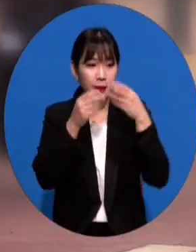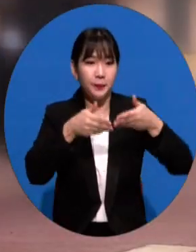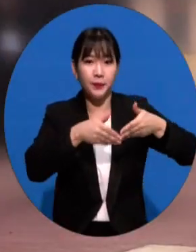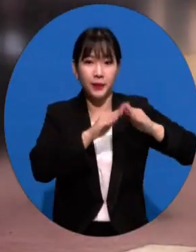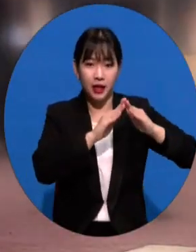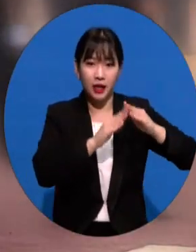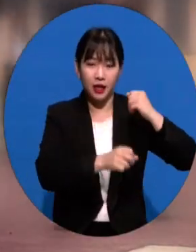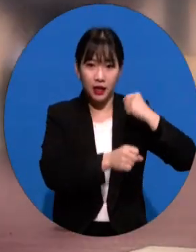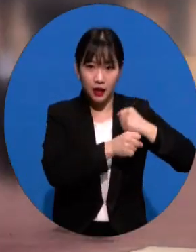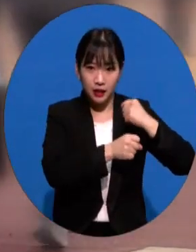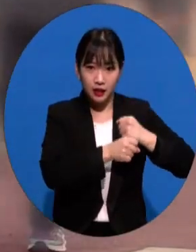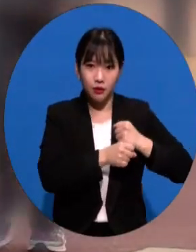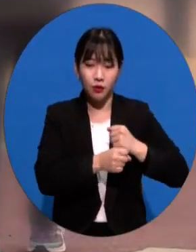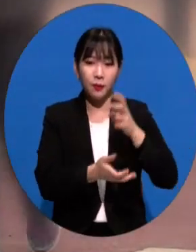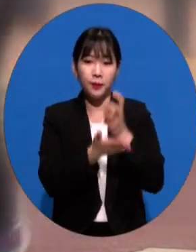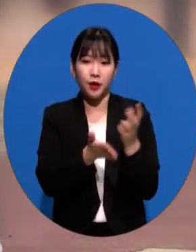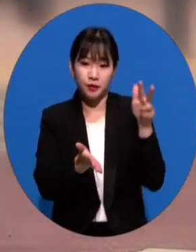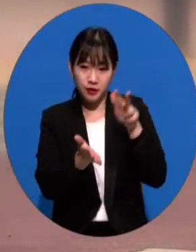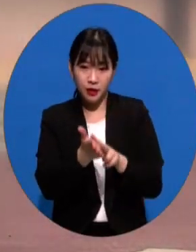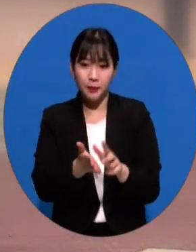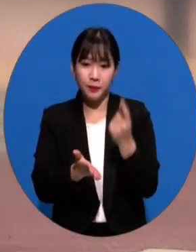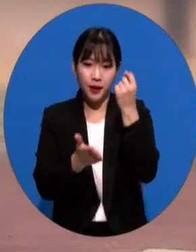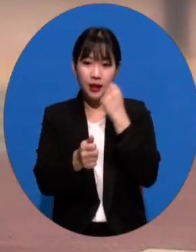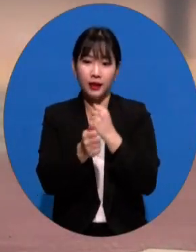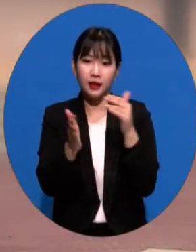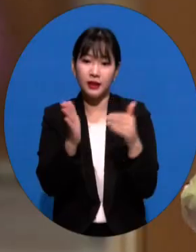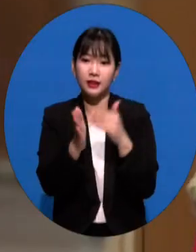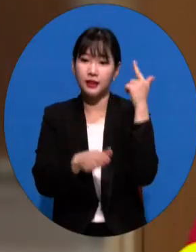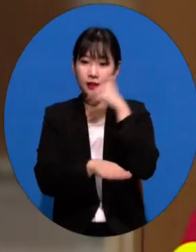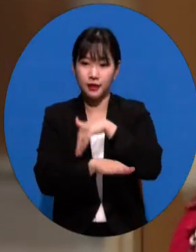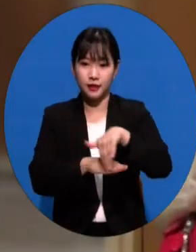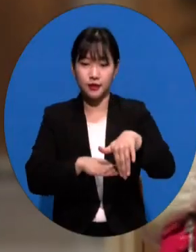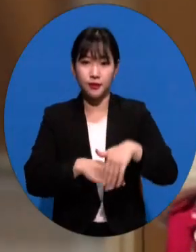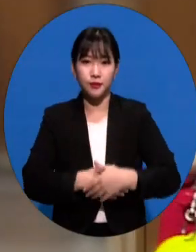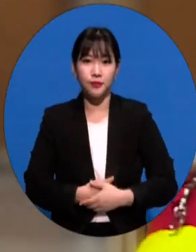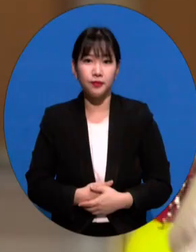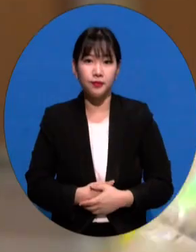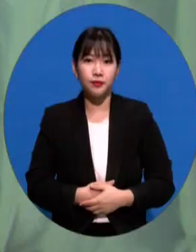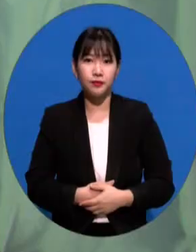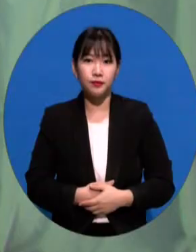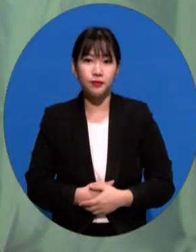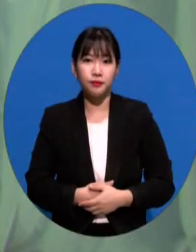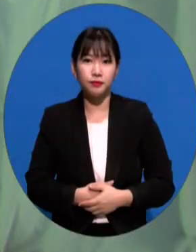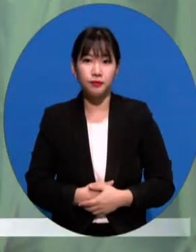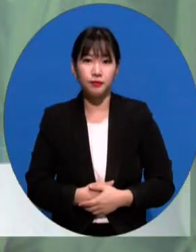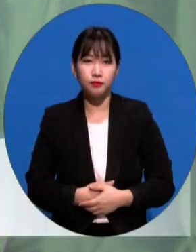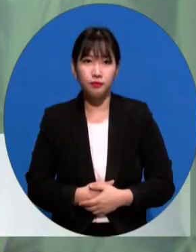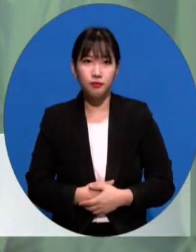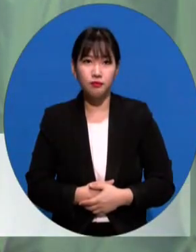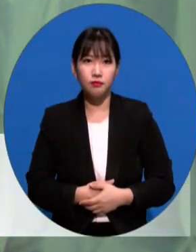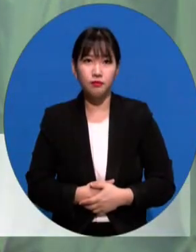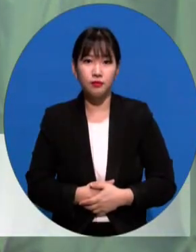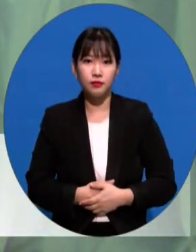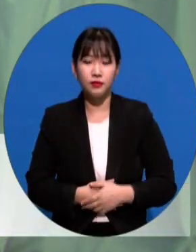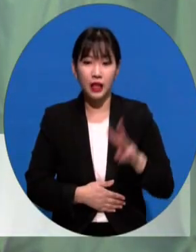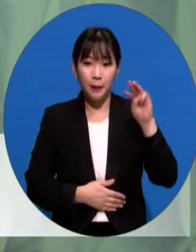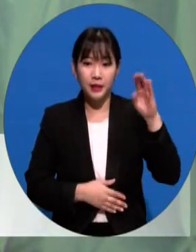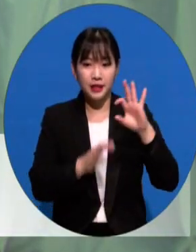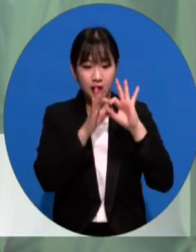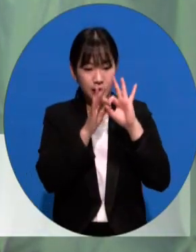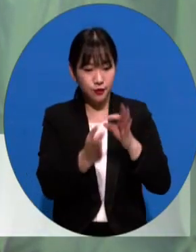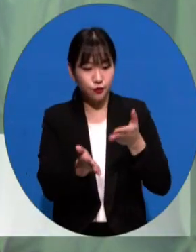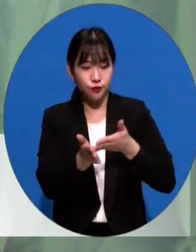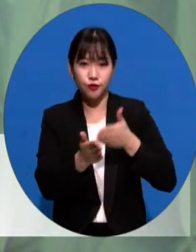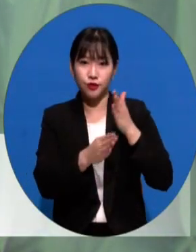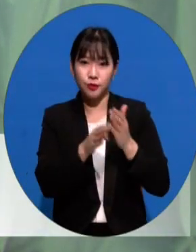제정 등을 조기에 마무리할 계획입니다 MBC 뉴스 박종호입니다 부동산